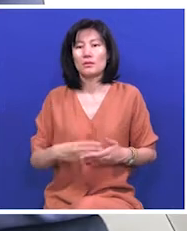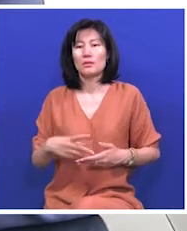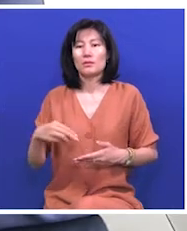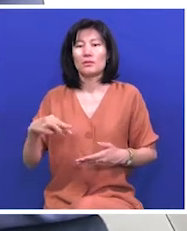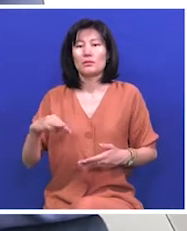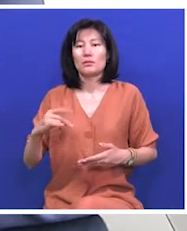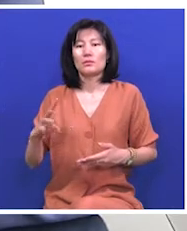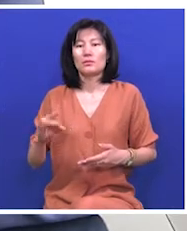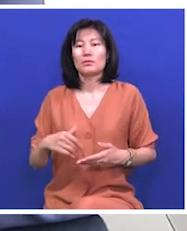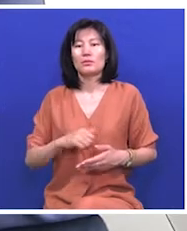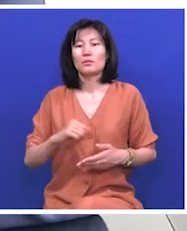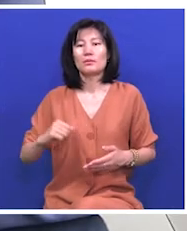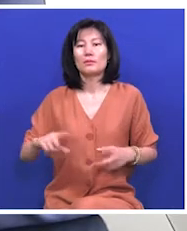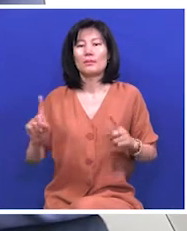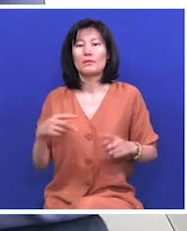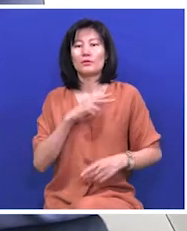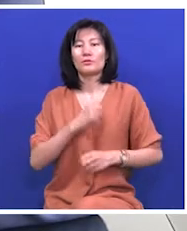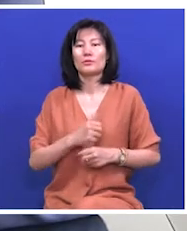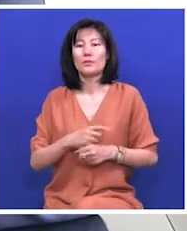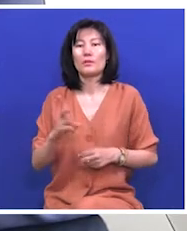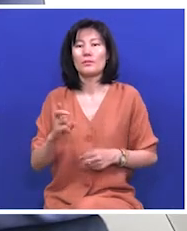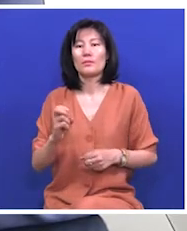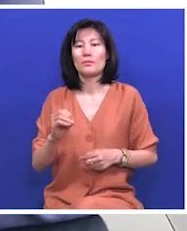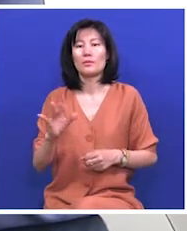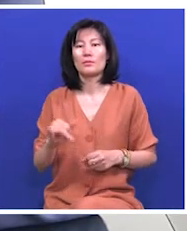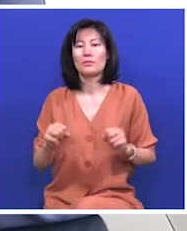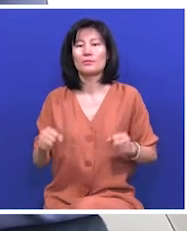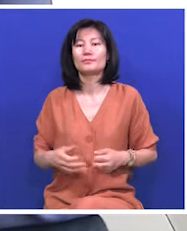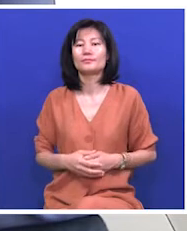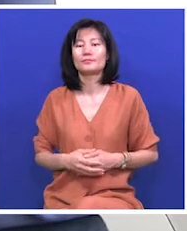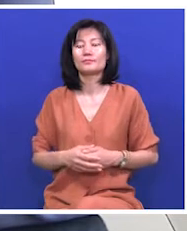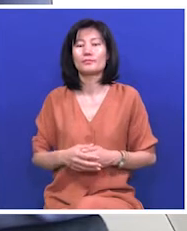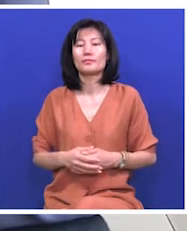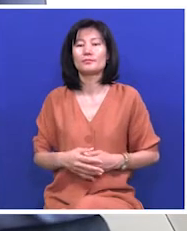дегенмен олар тұтынушыларға өздерінің бір қызметтерін беріп отырады.